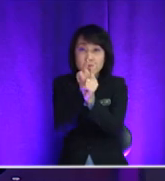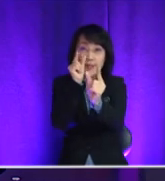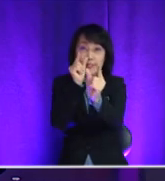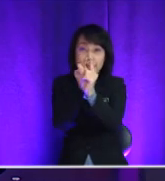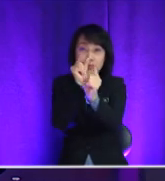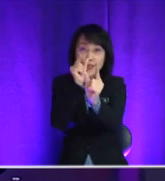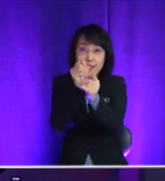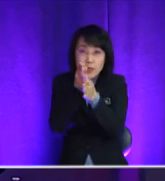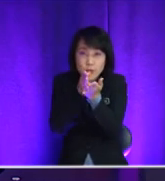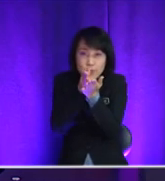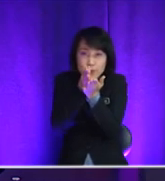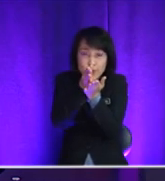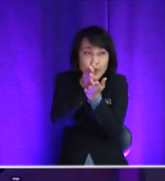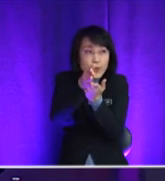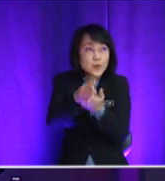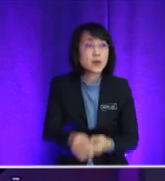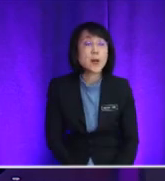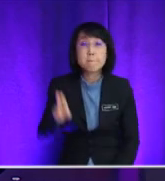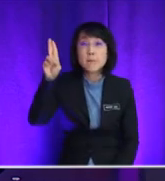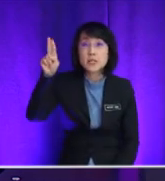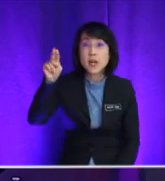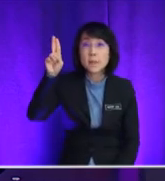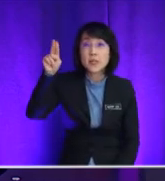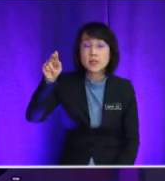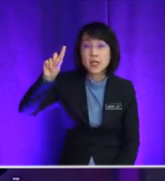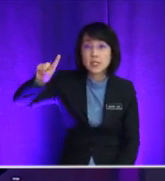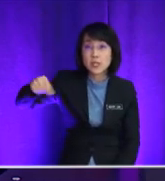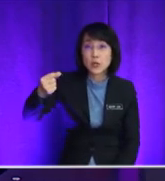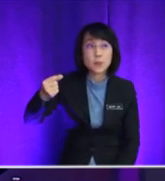Lepas tuh pasangkan jarum Mulia